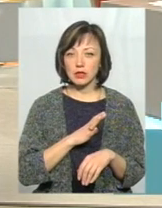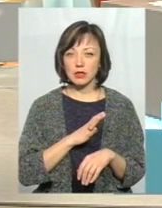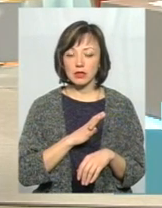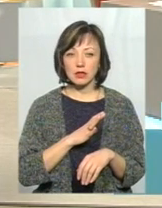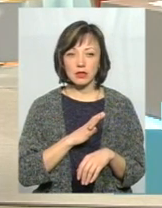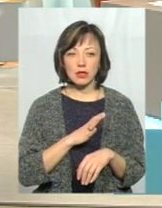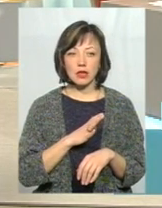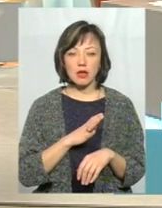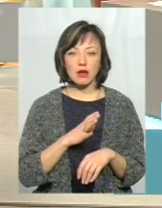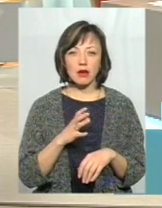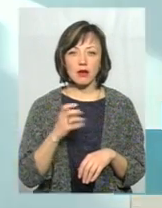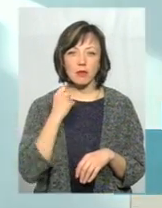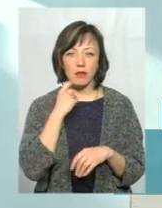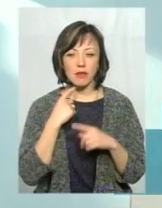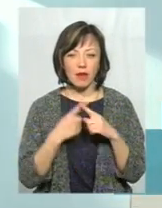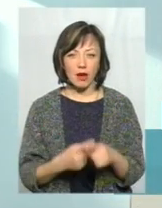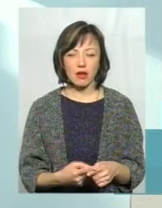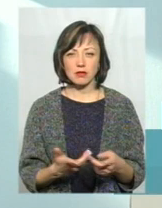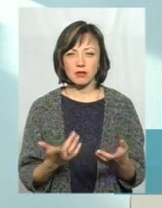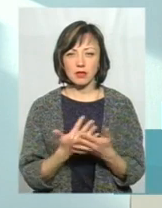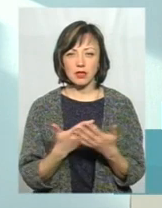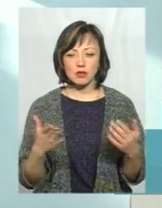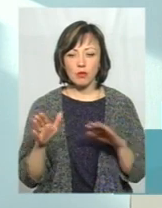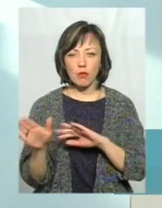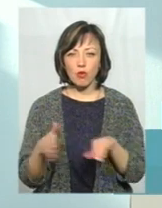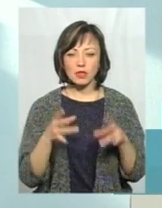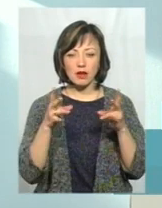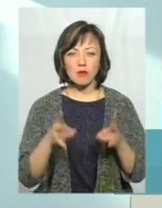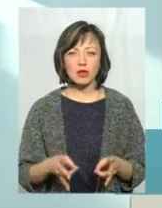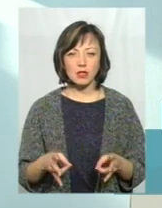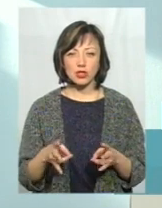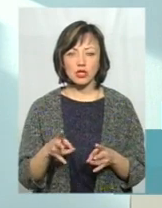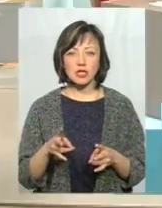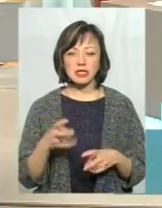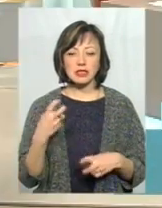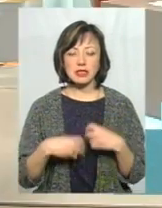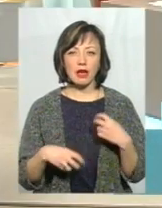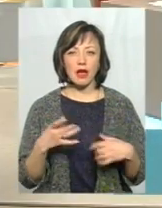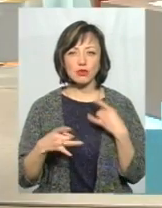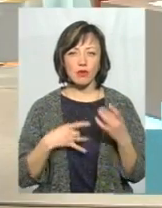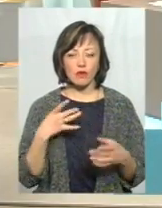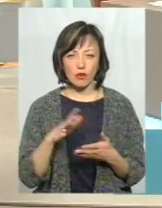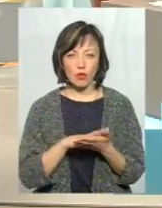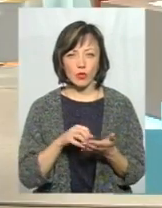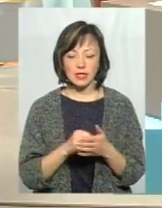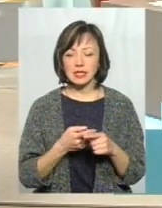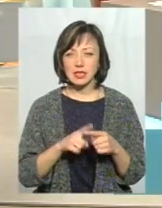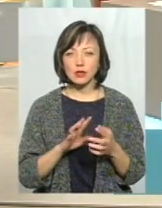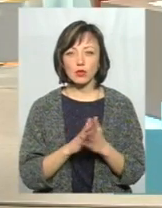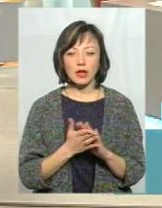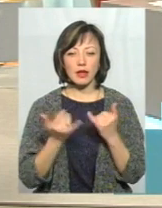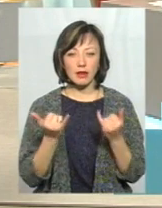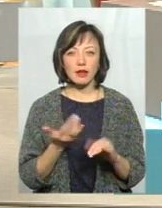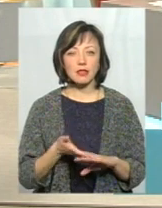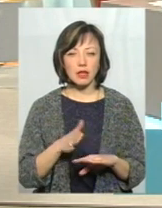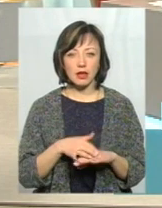запойні види п'янства, також різні посттравматичні стресові розлади. Людина розуміє, що ця ситуація для неї